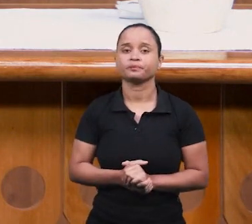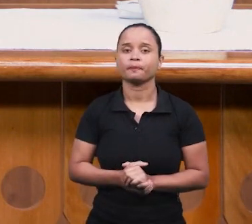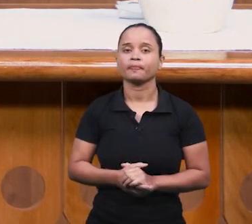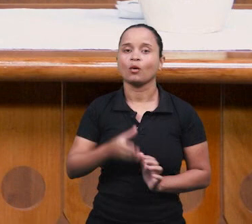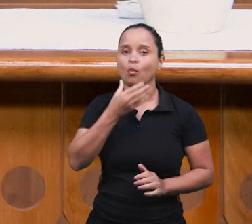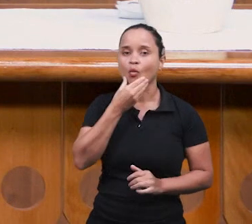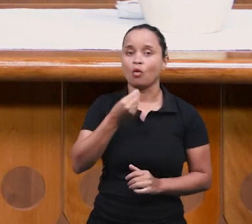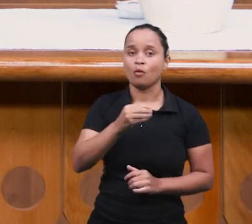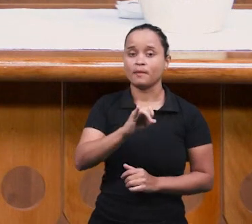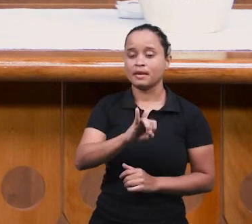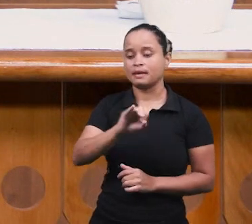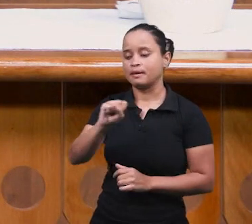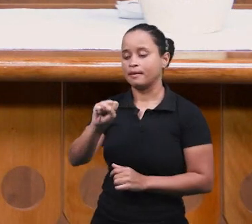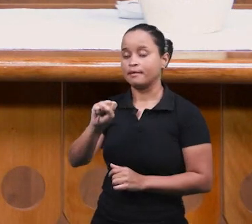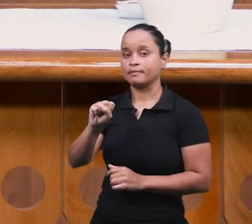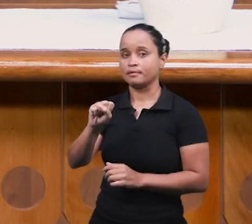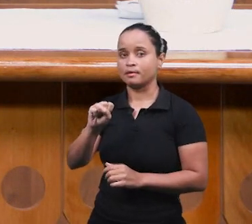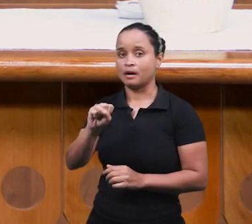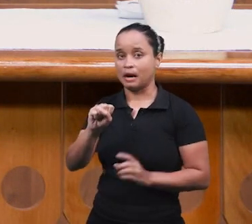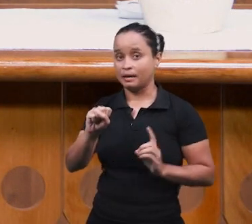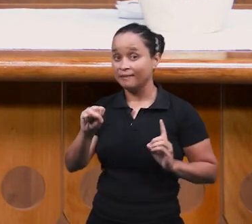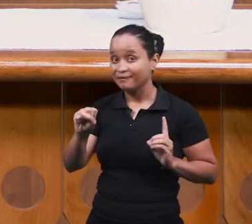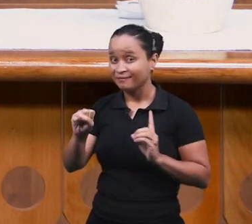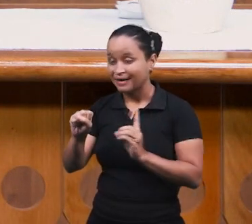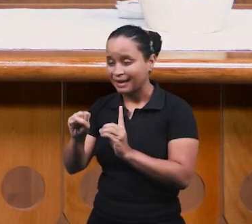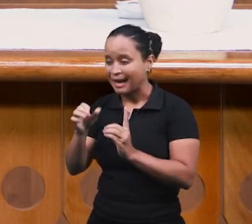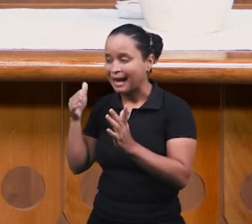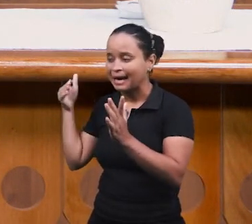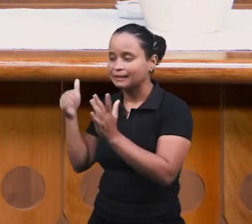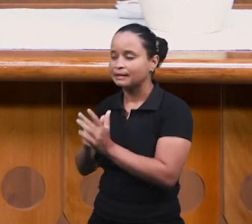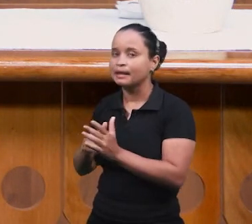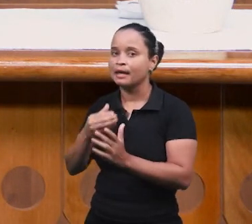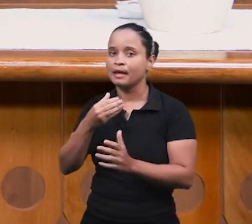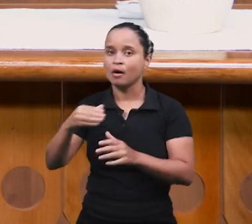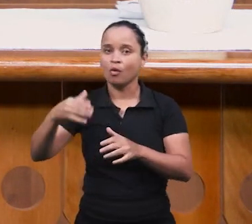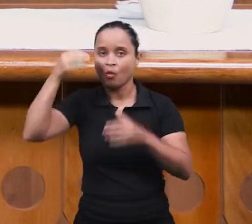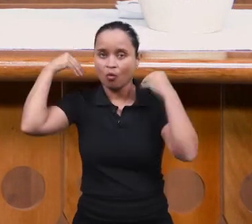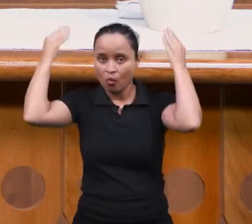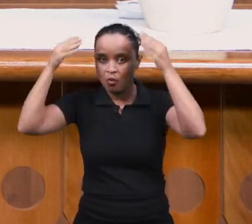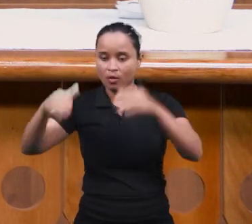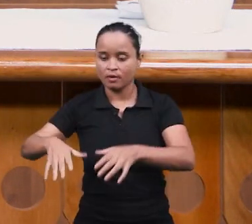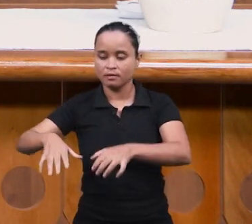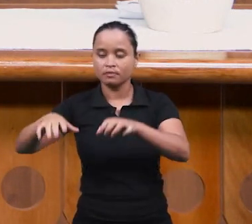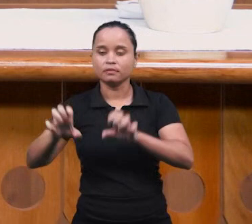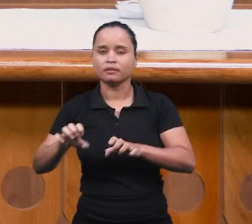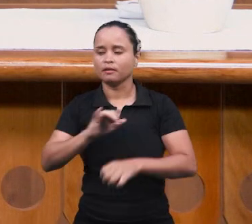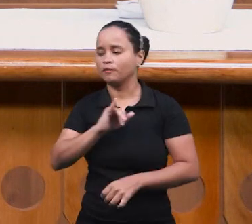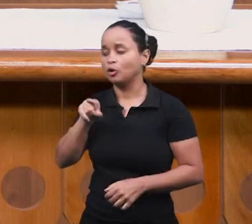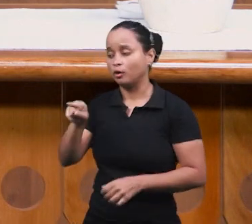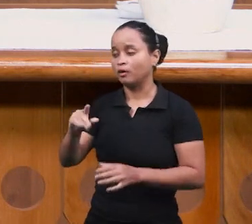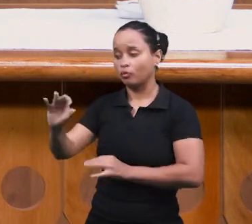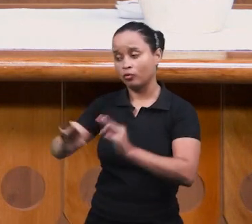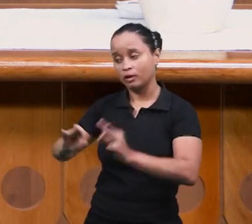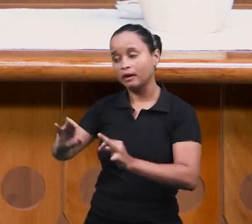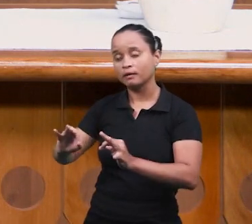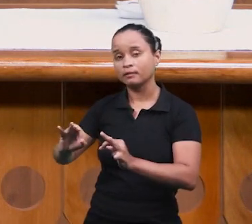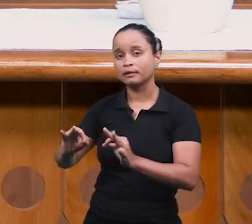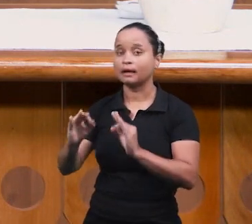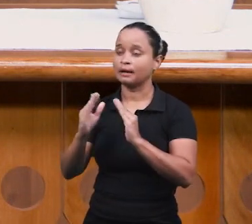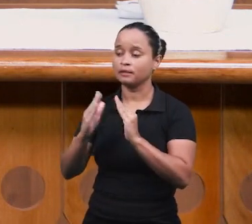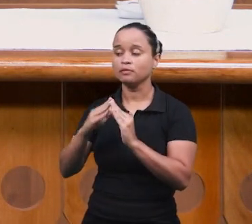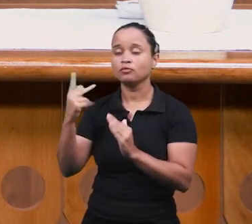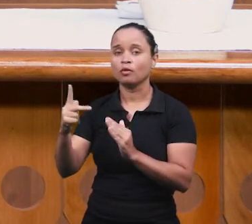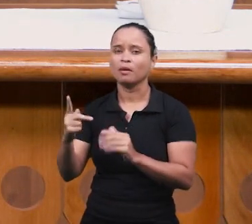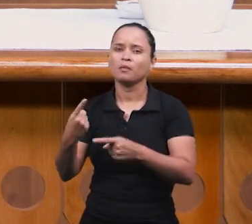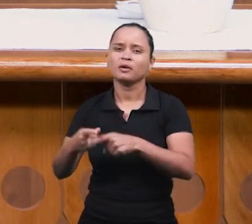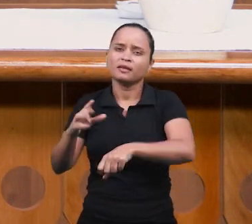quand Ésaïe, il vient jusqu'à Ézéchias, il lui dit pour mettre en ordre sa maison, car il était